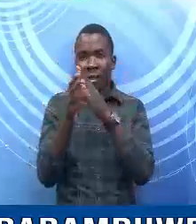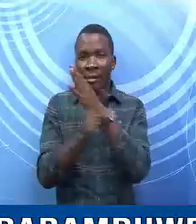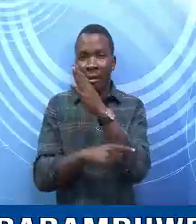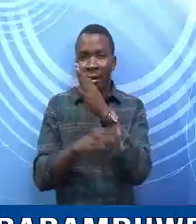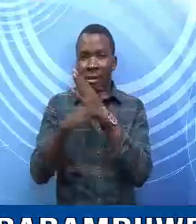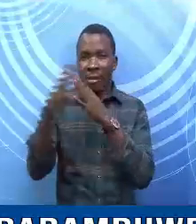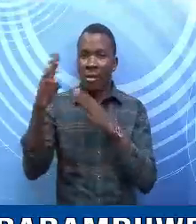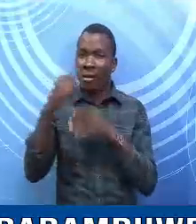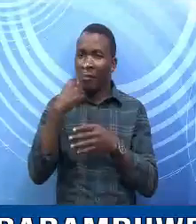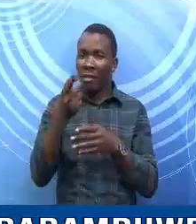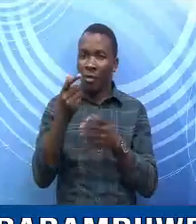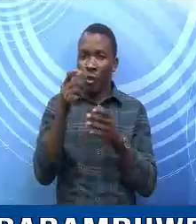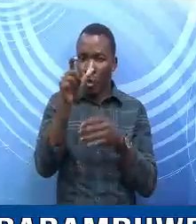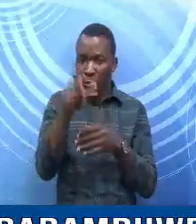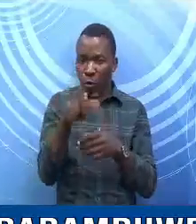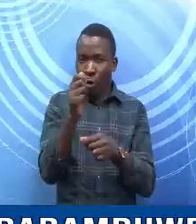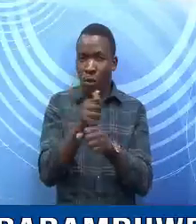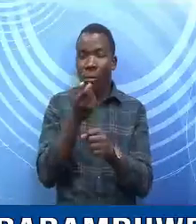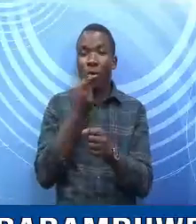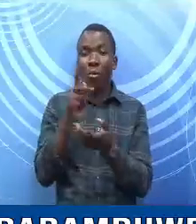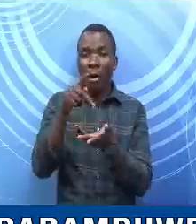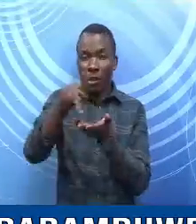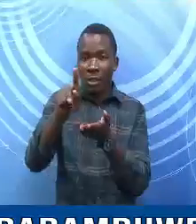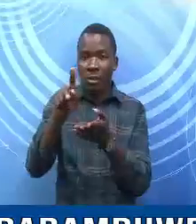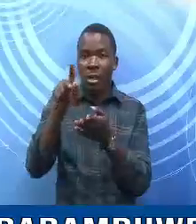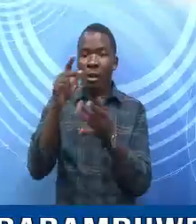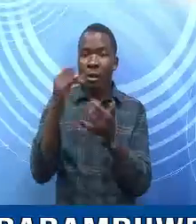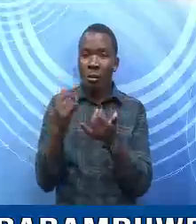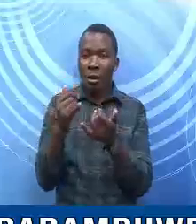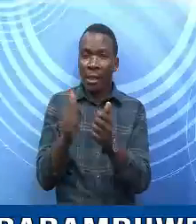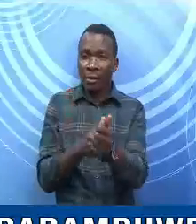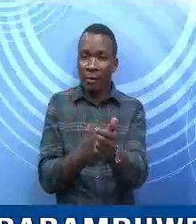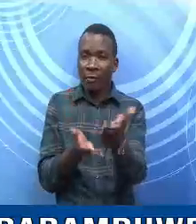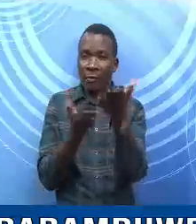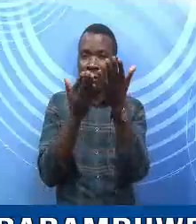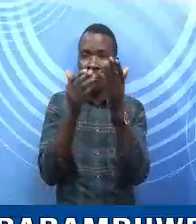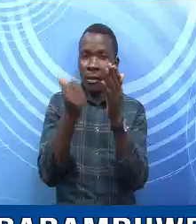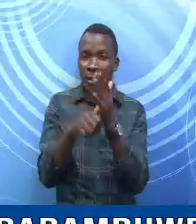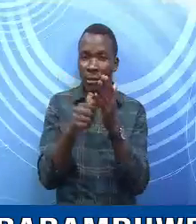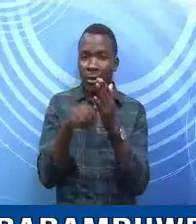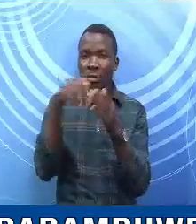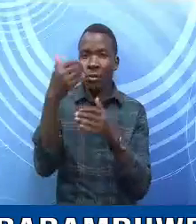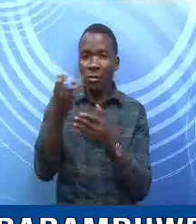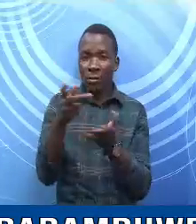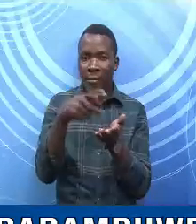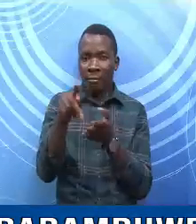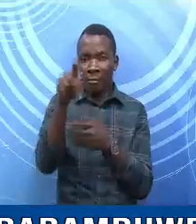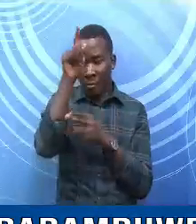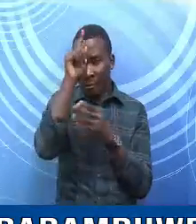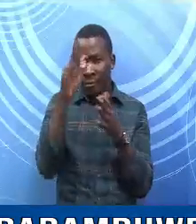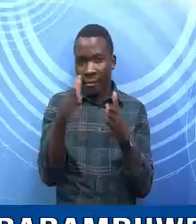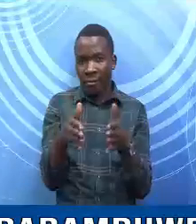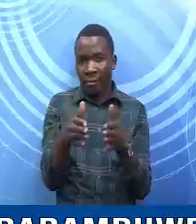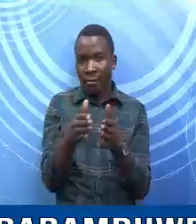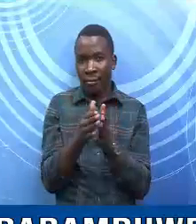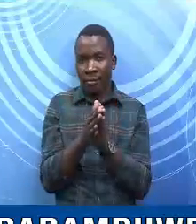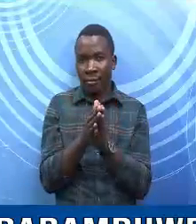uwakoze aba agomba guhembwa, bityo abaturage akaba agiye kubakurikirana iki kibazo bakabasha kwishyurwa. Reka ibyo mbikurikirane